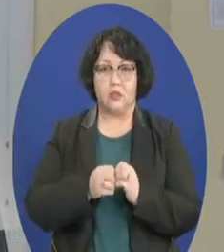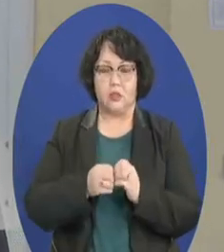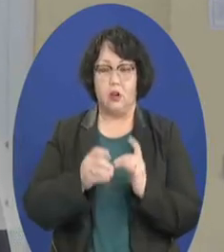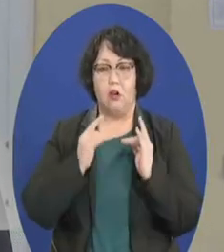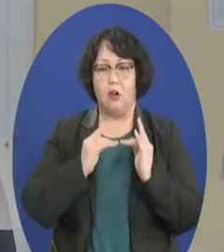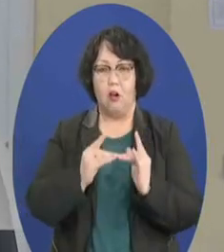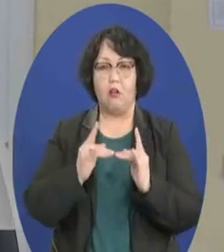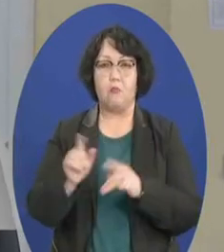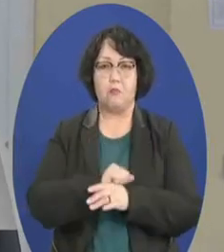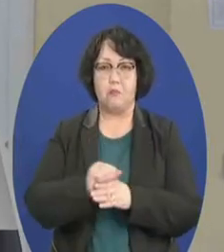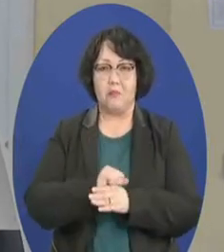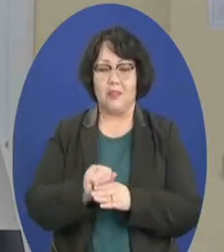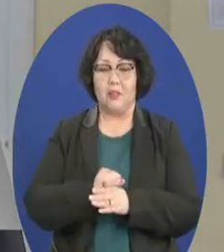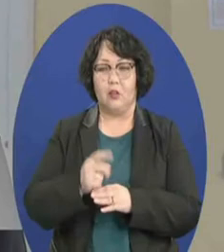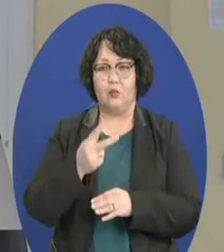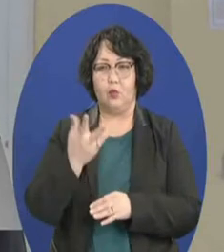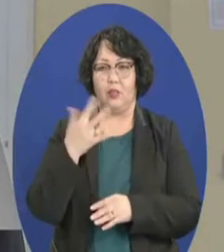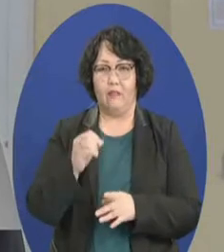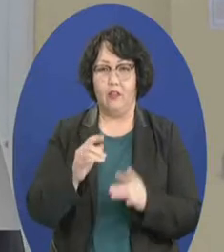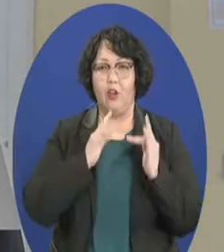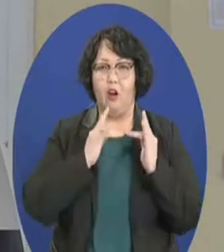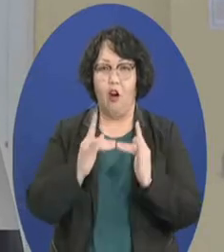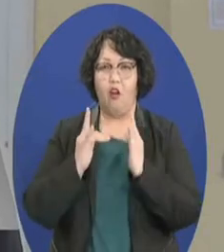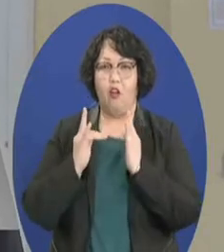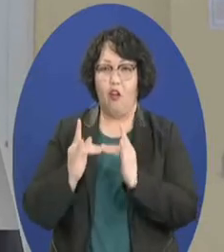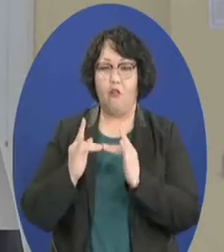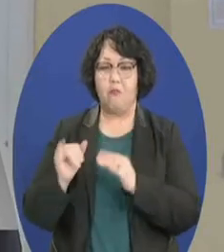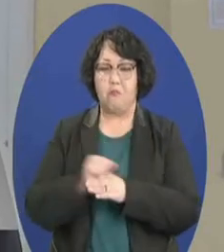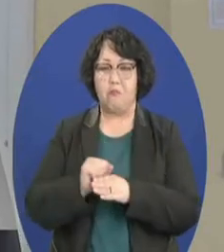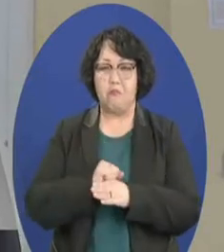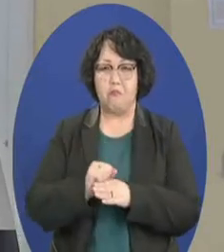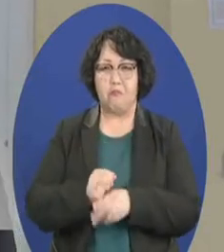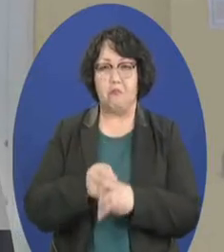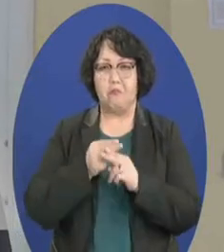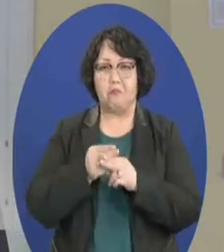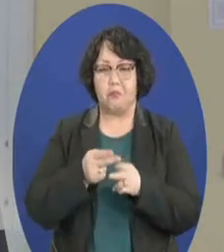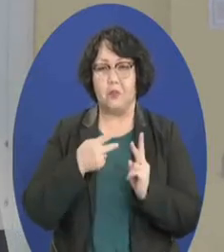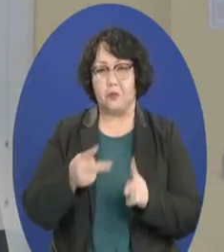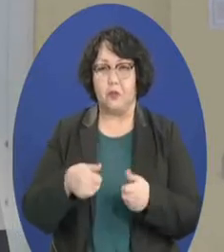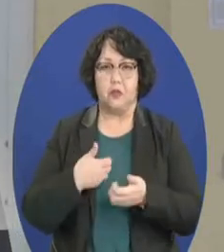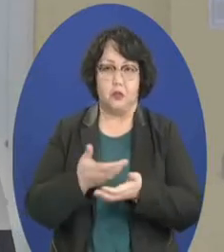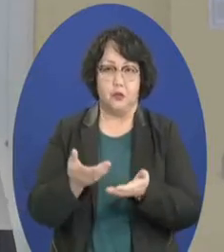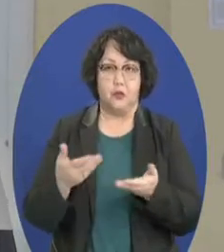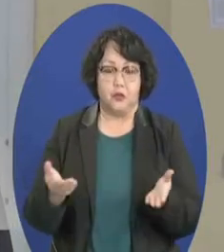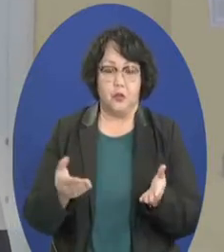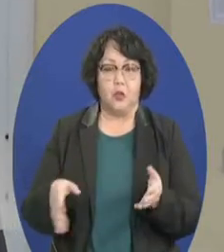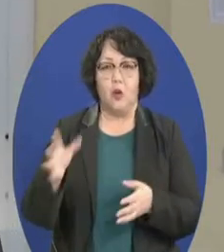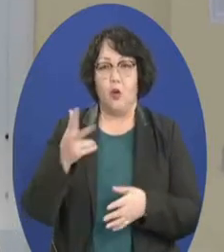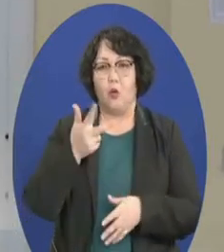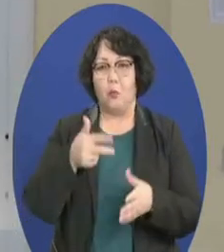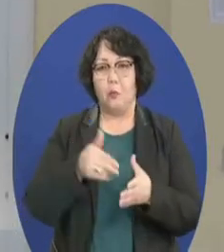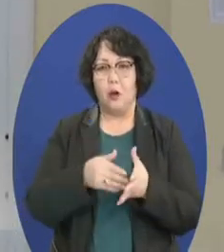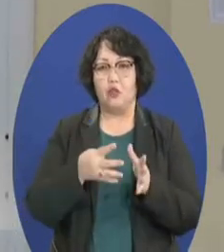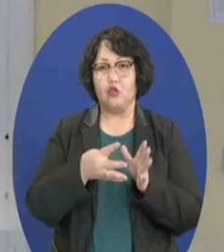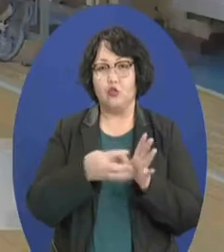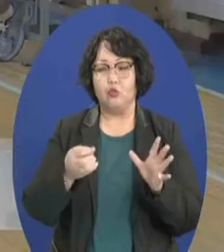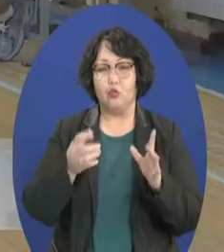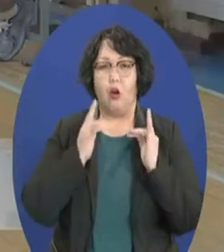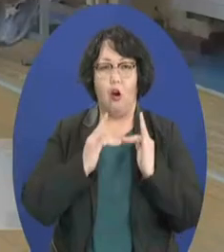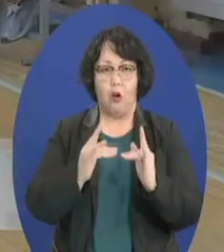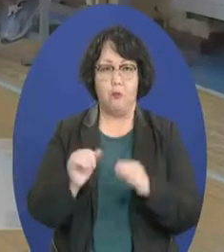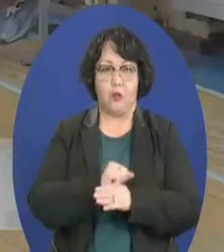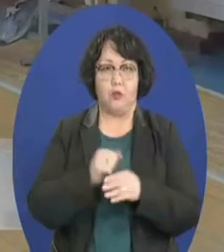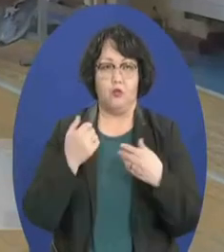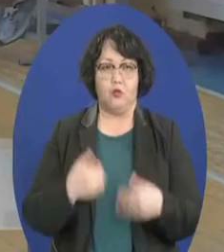бэлдэж байна. Одоогоор нэг 250-д орчим орыг бол бэлдэн тусламж үйлчилгээг өгзүүлээд нийтдээ бол 3900 орыг бол бэлдсэн